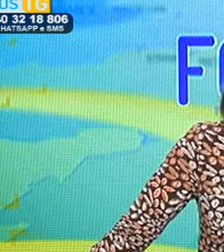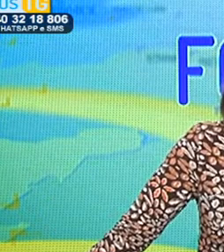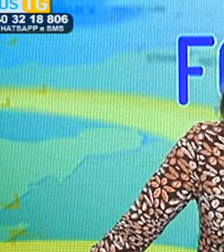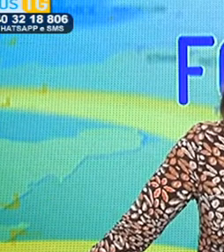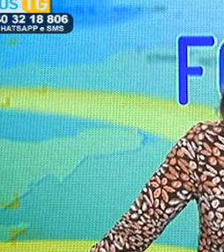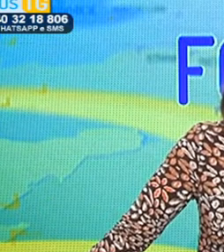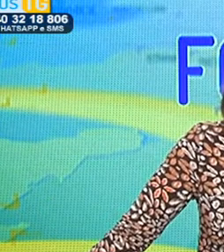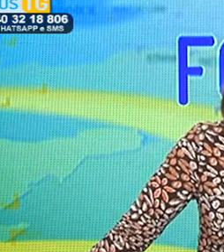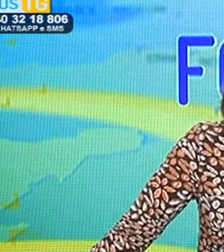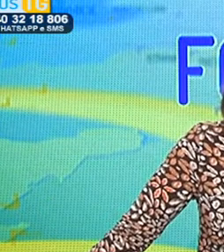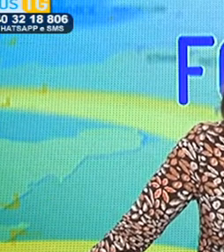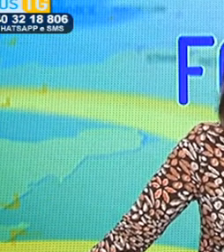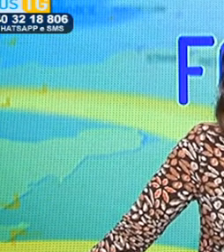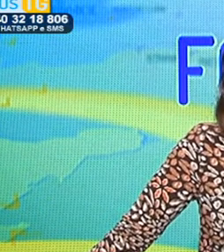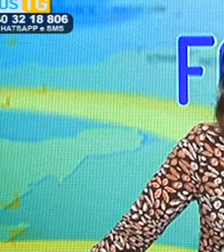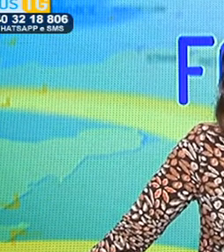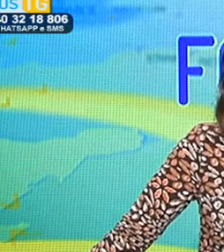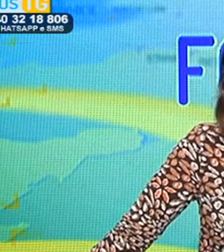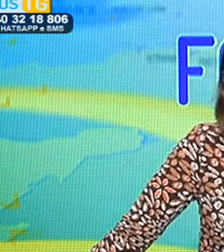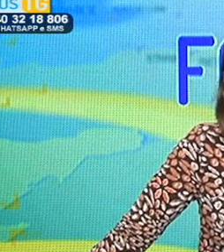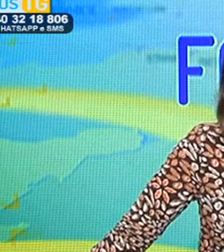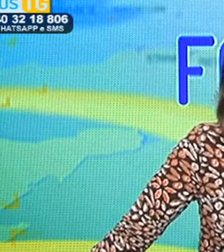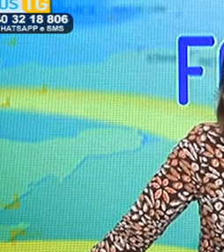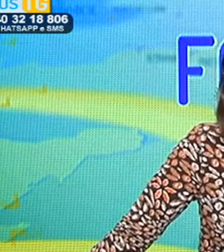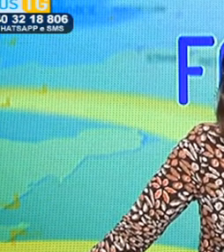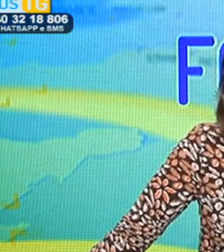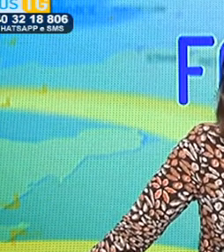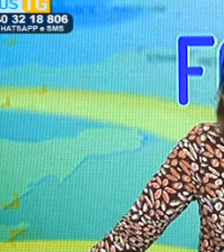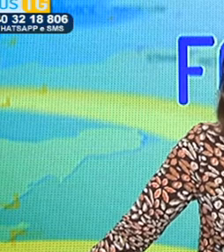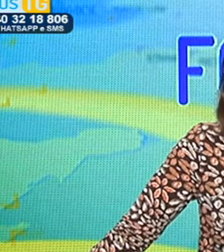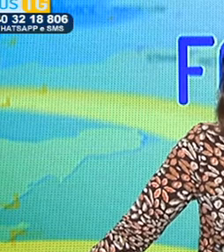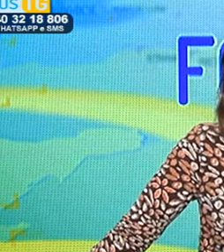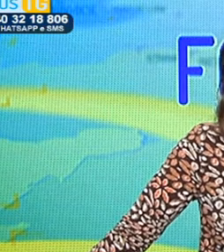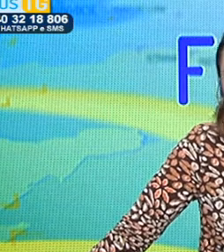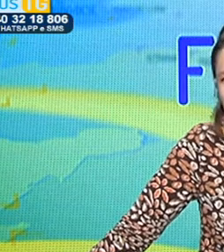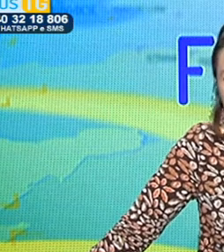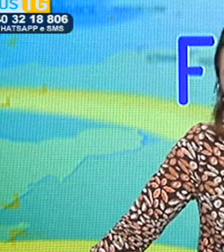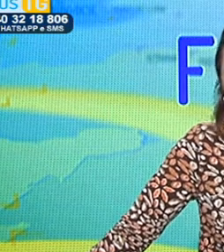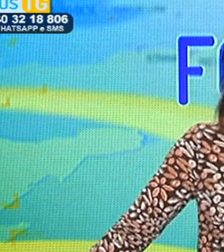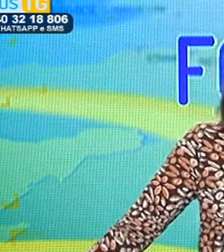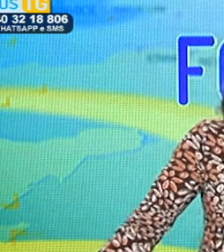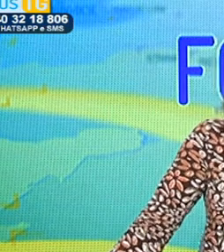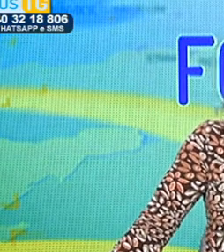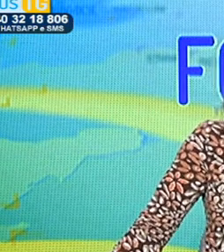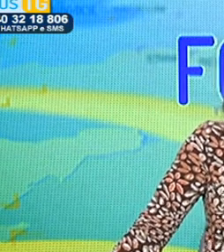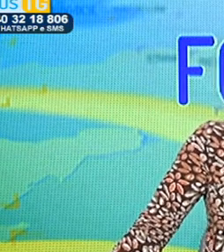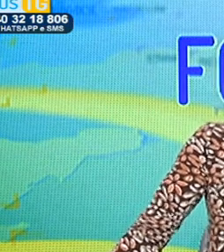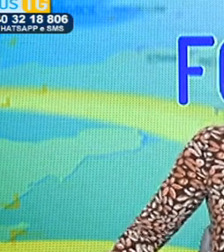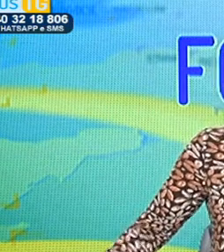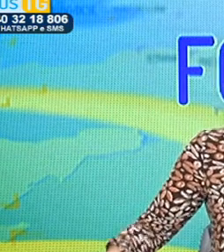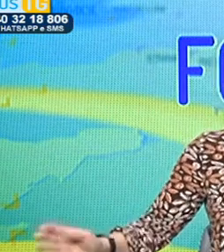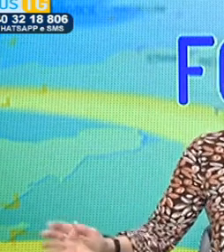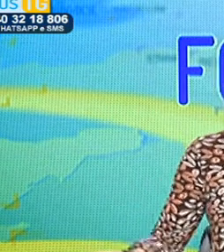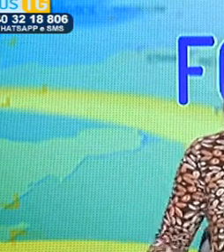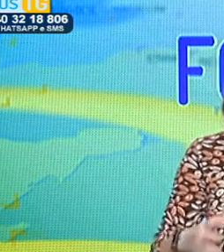Rieccoci in diretta. Non sono soltanto ristoranti, bar che stanno soffrendo di questa lunga chiusura, c'è